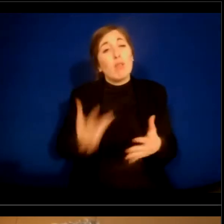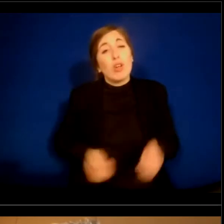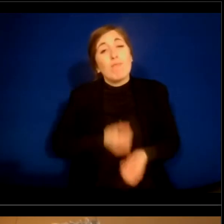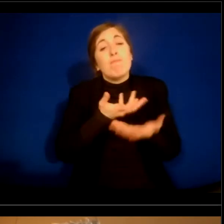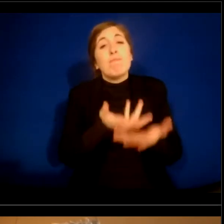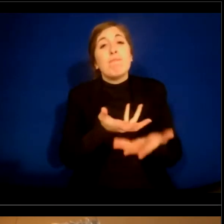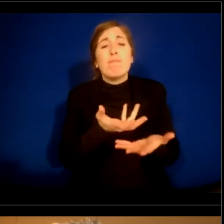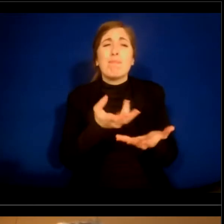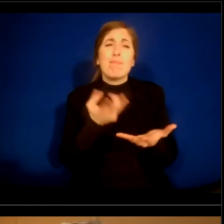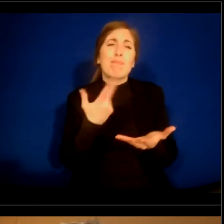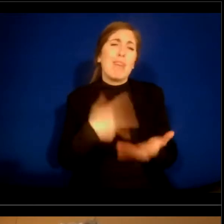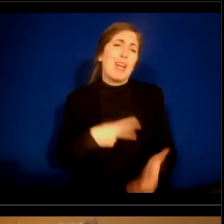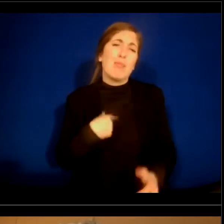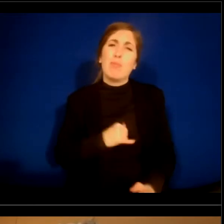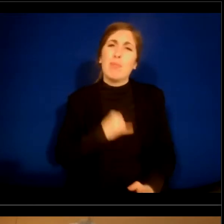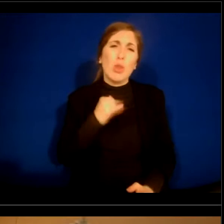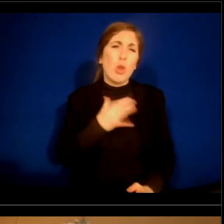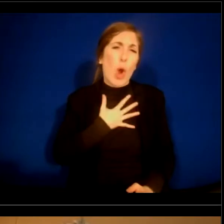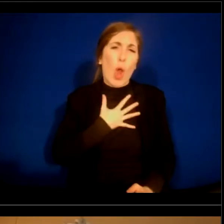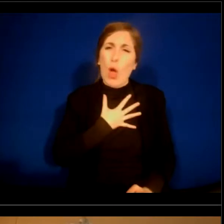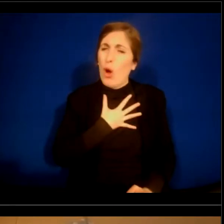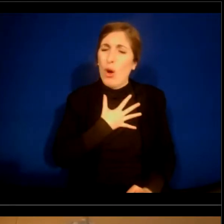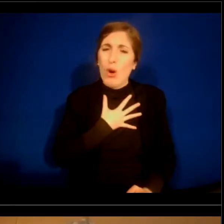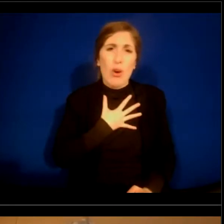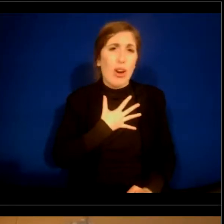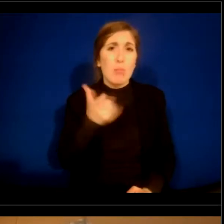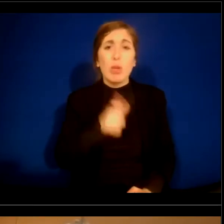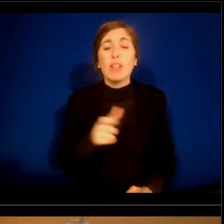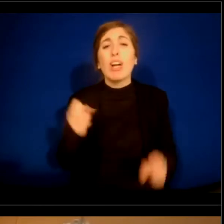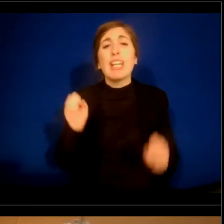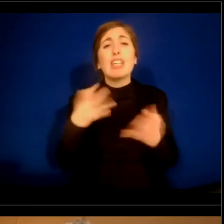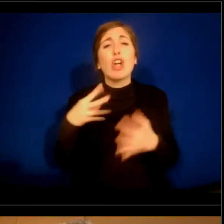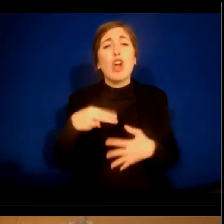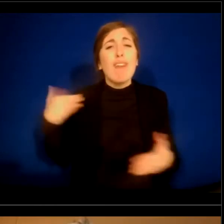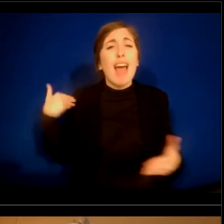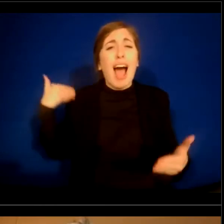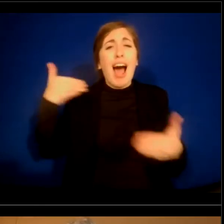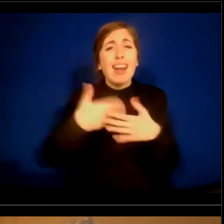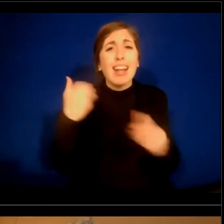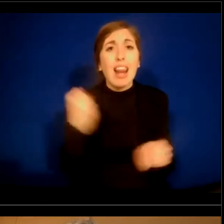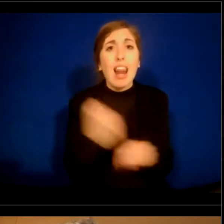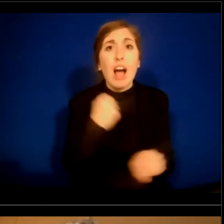perché il lavoro di 19 anni in questo momento